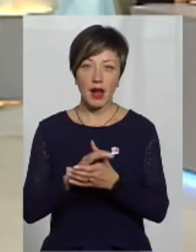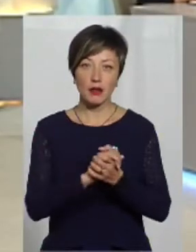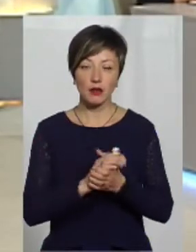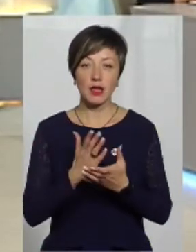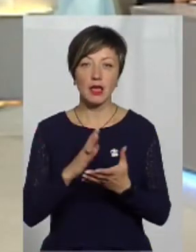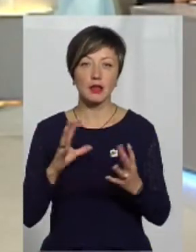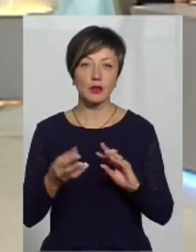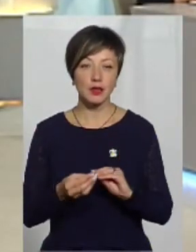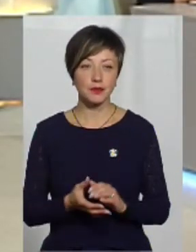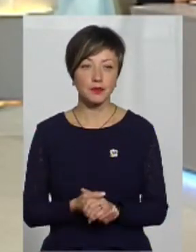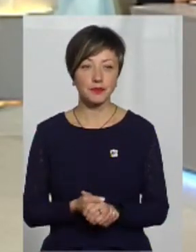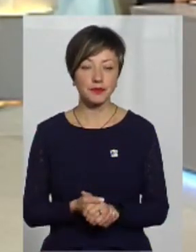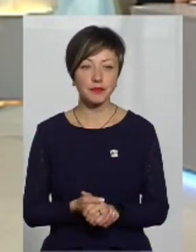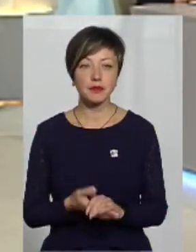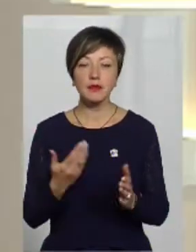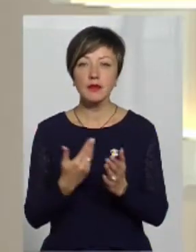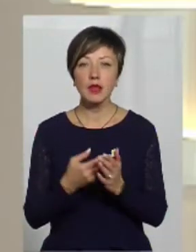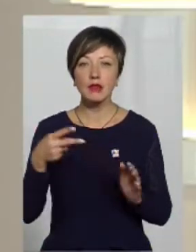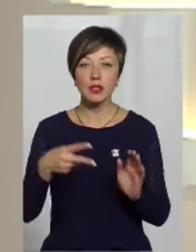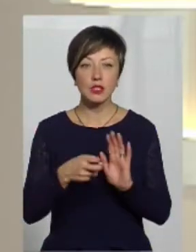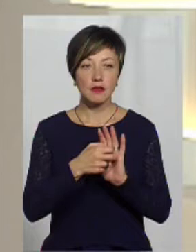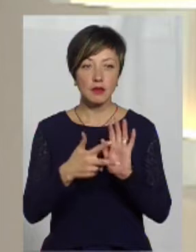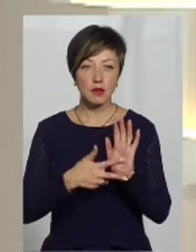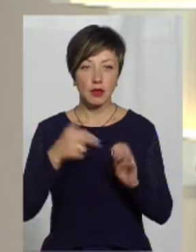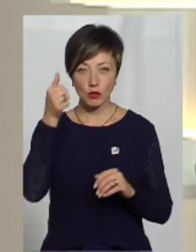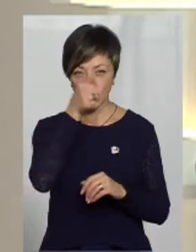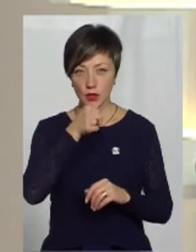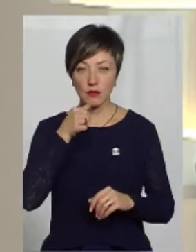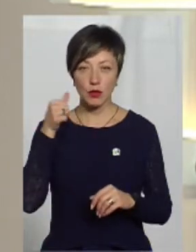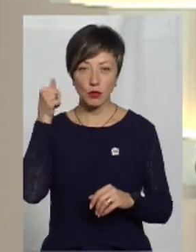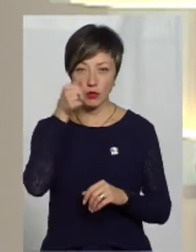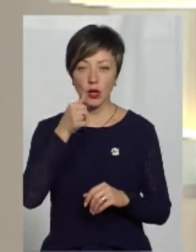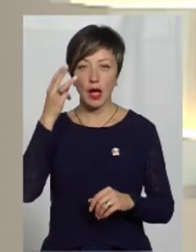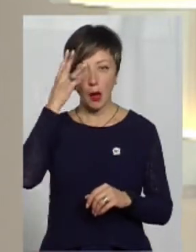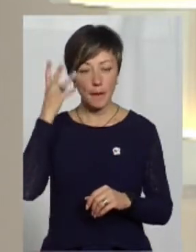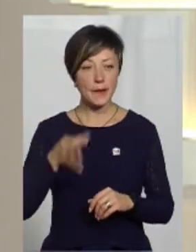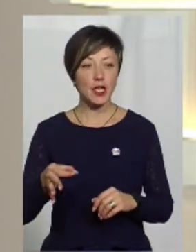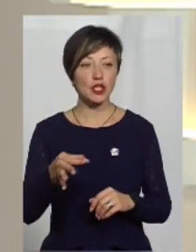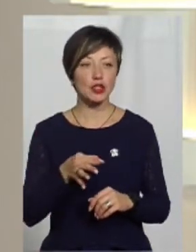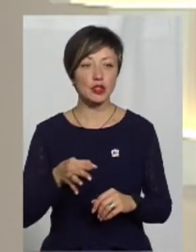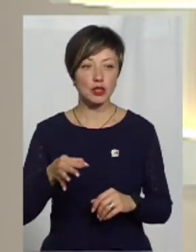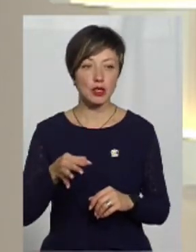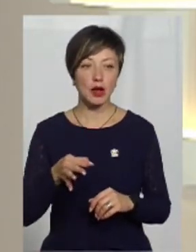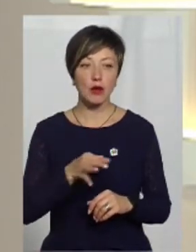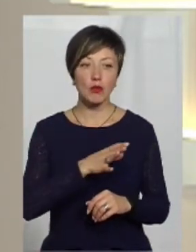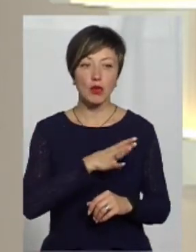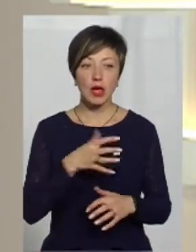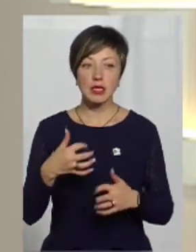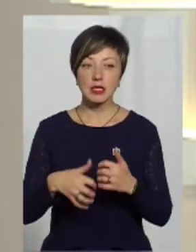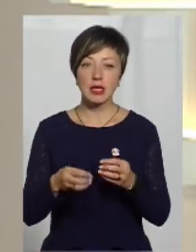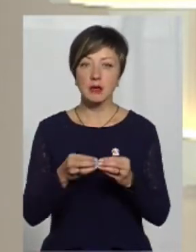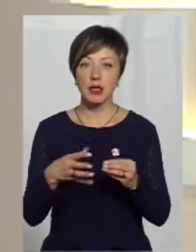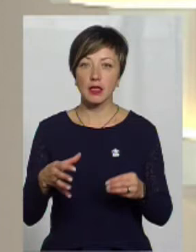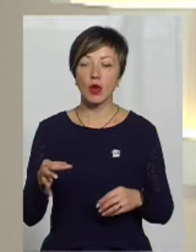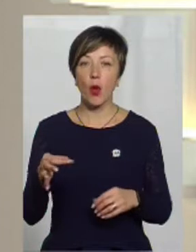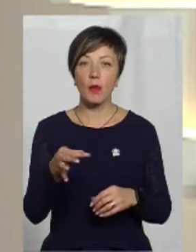є результат. У 2018 році, тобто минулого року, Хмельниччина була серед